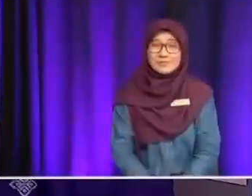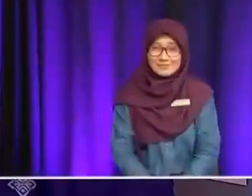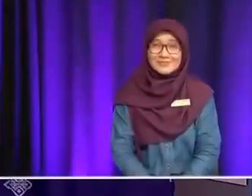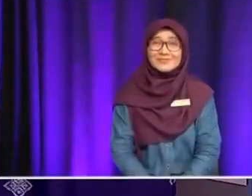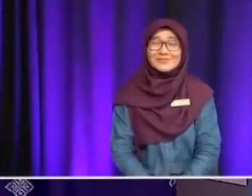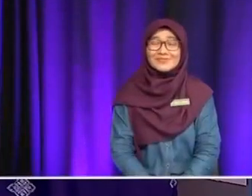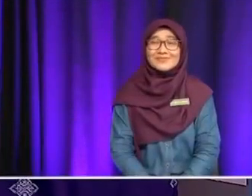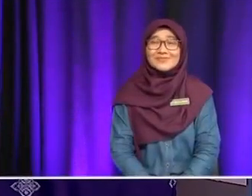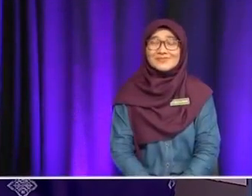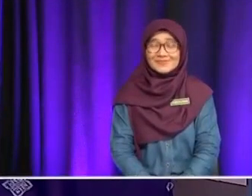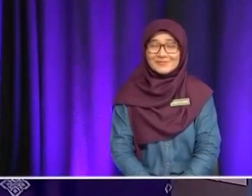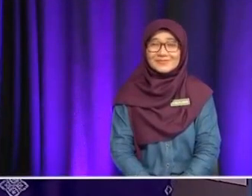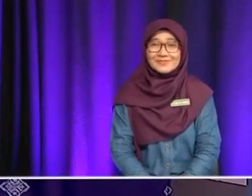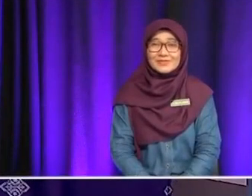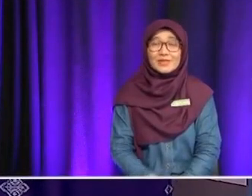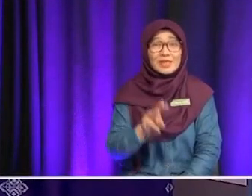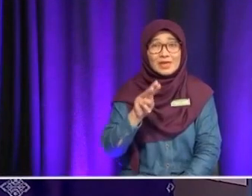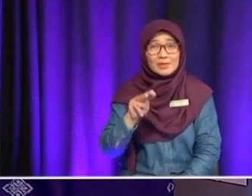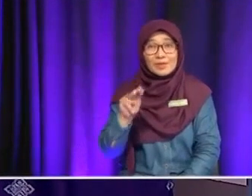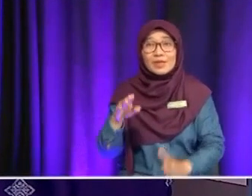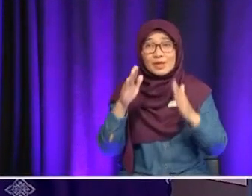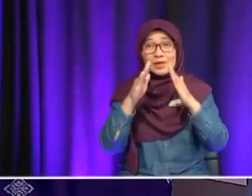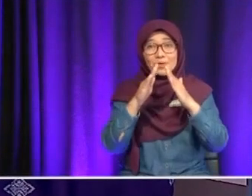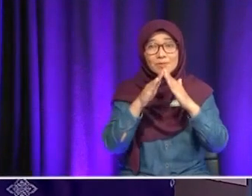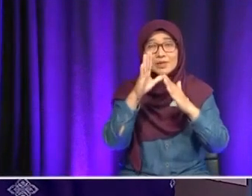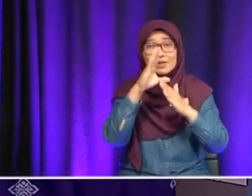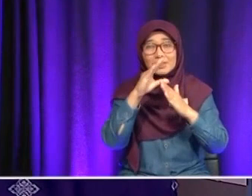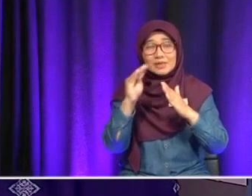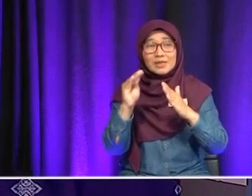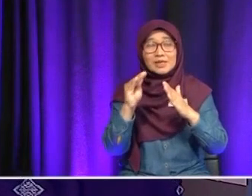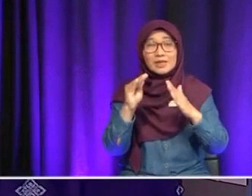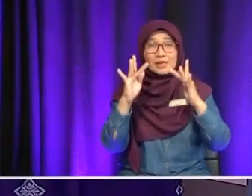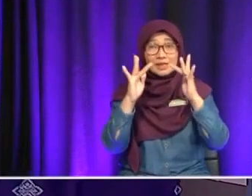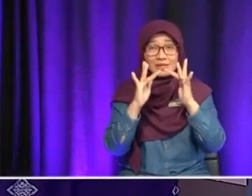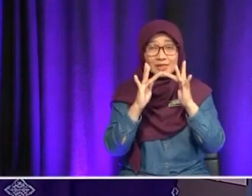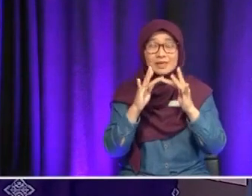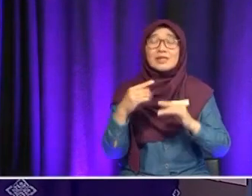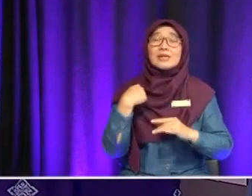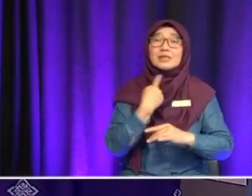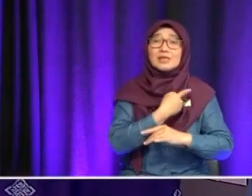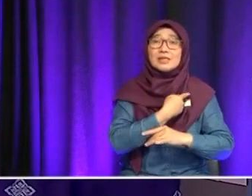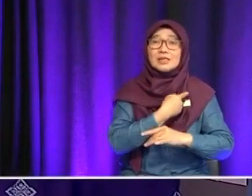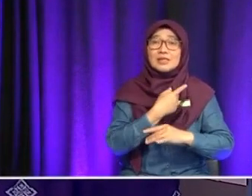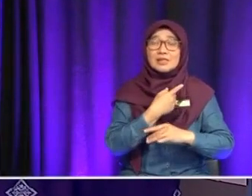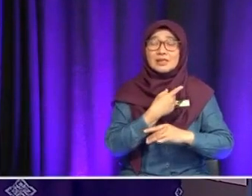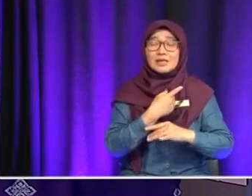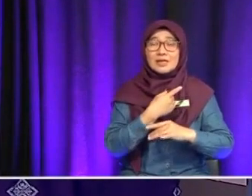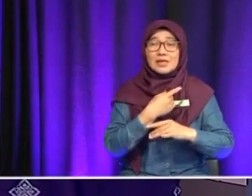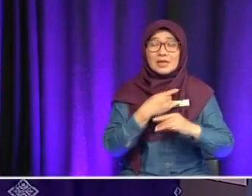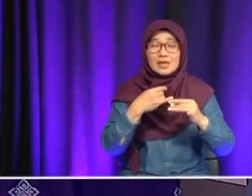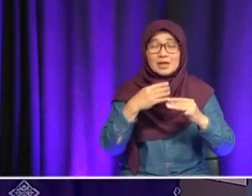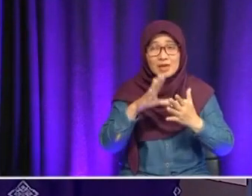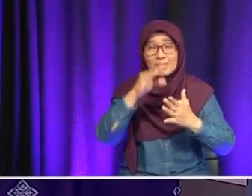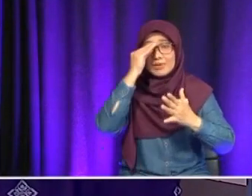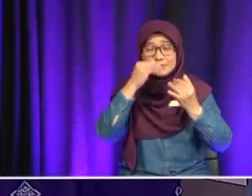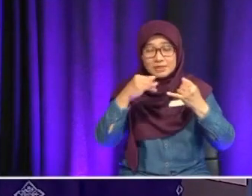Baiklah, alhamdulillah. Okey, murid-murid di rumah maupun di talian, kita masih lagi dalam pelajaran jenis-jenis akad